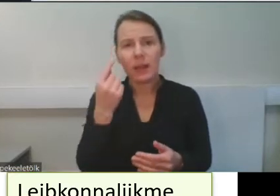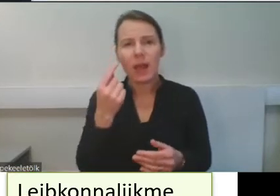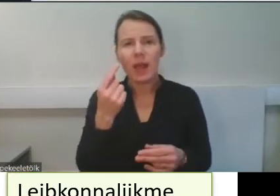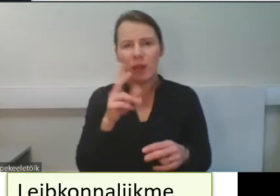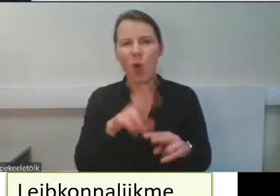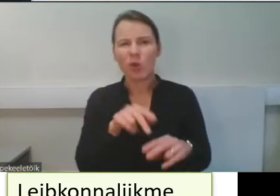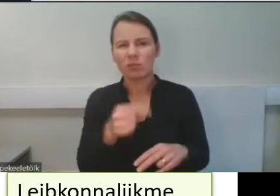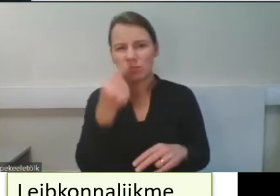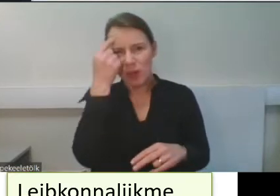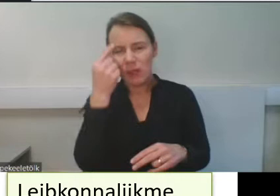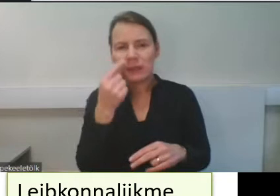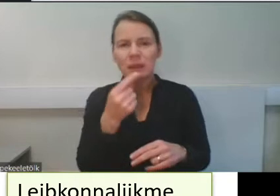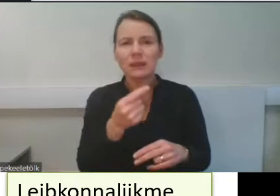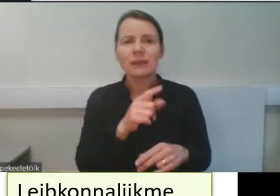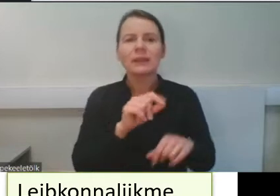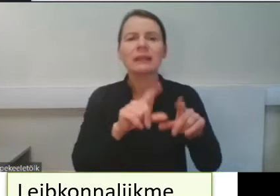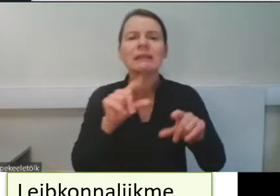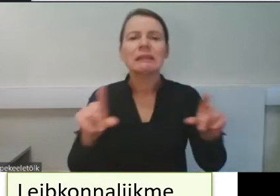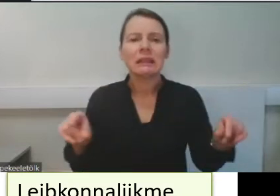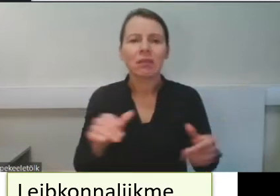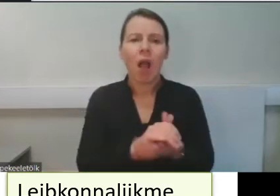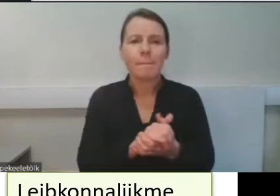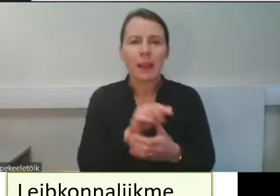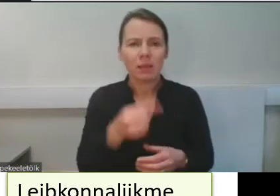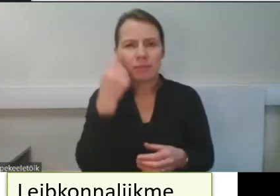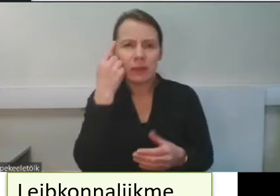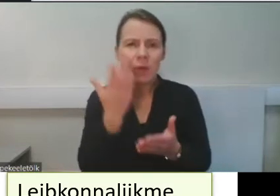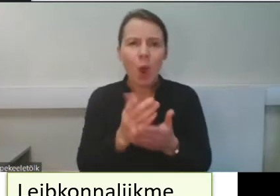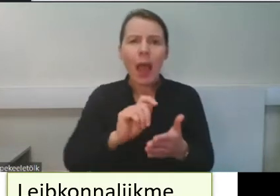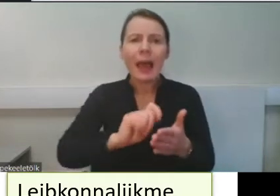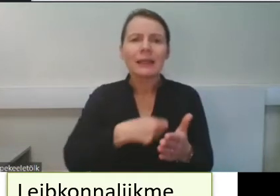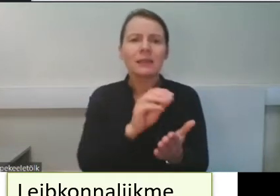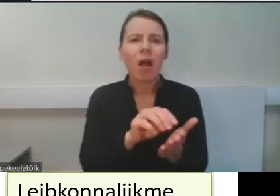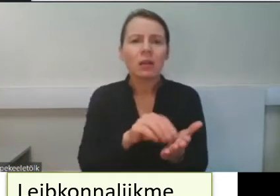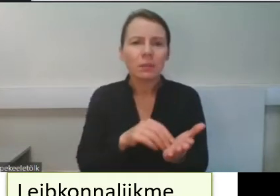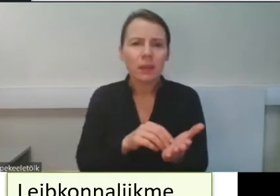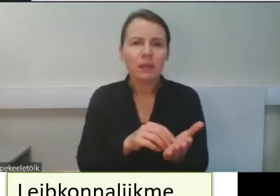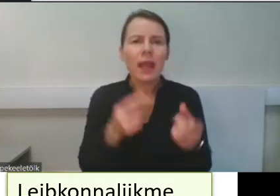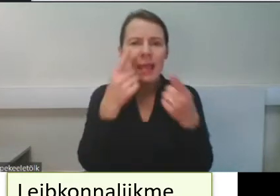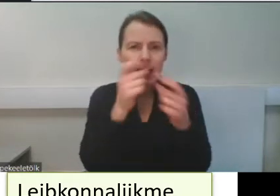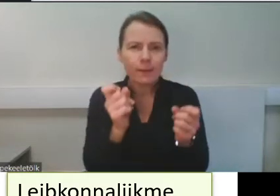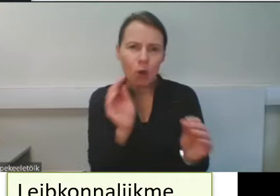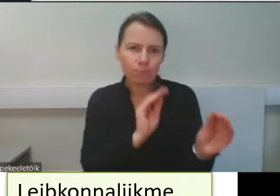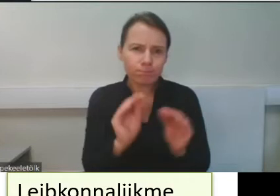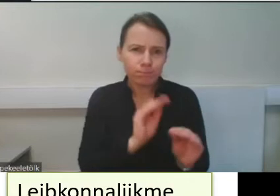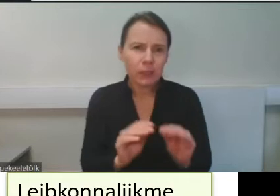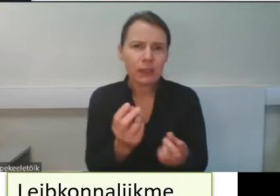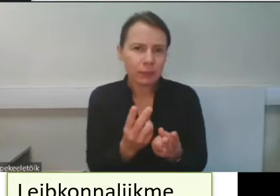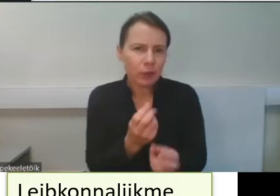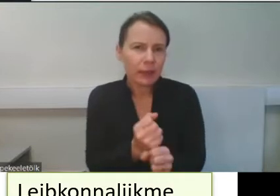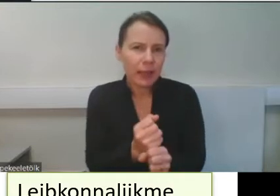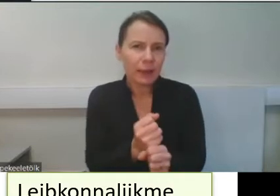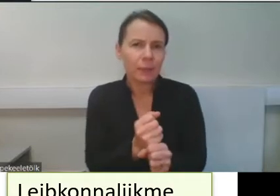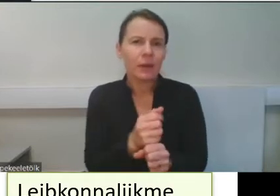arvestada, et inimesel on sellised mitmeid erinevaid vajadusi, et üks on tema endale, aga teine on siis see, et tema pereliikmetega